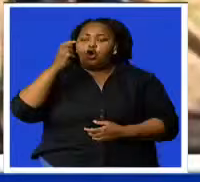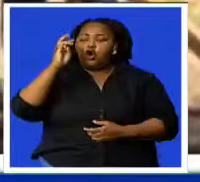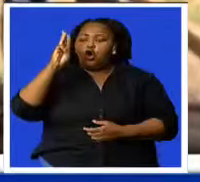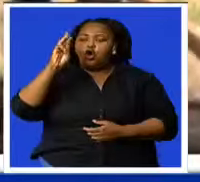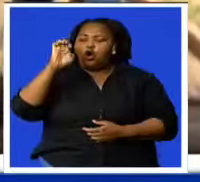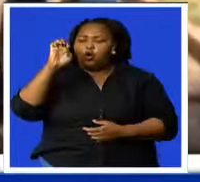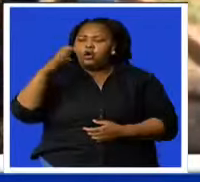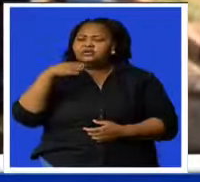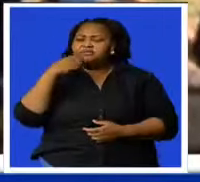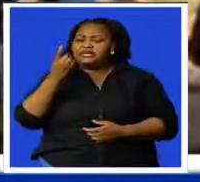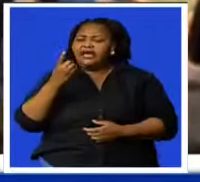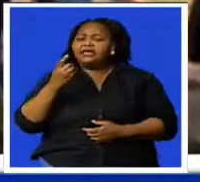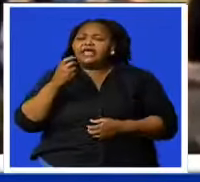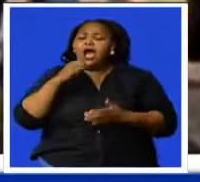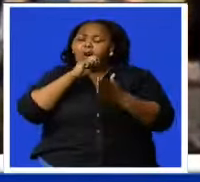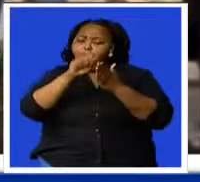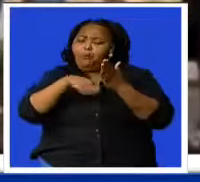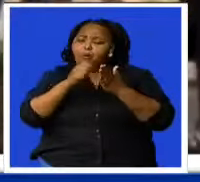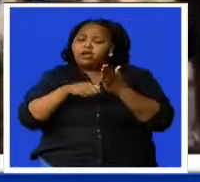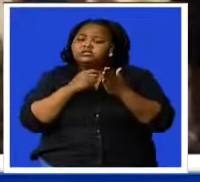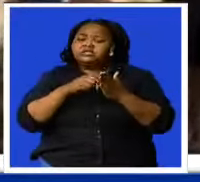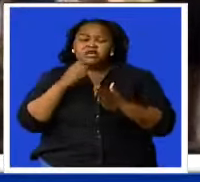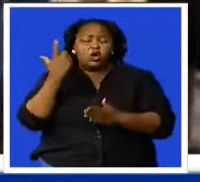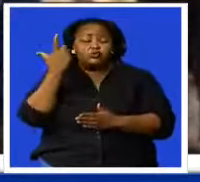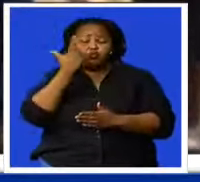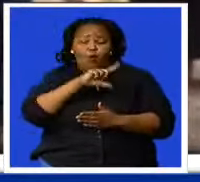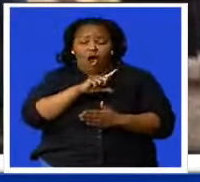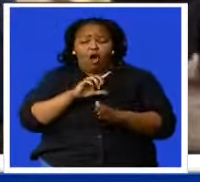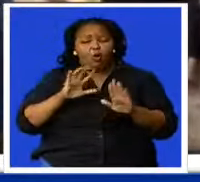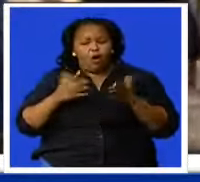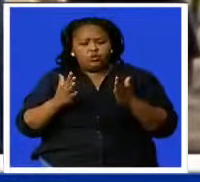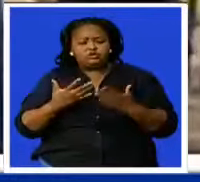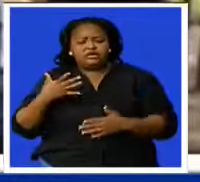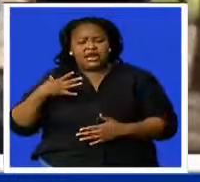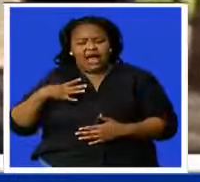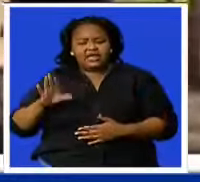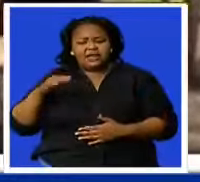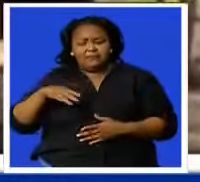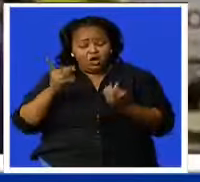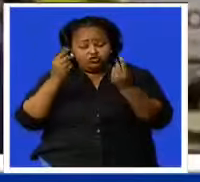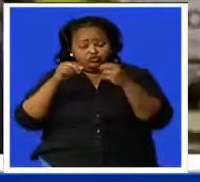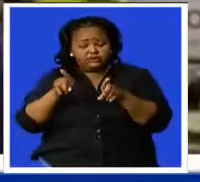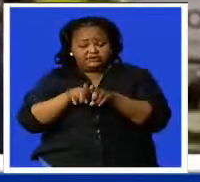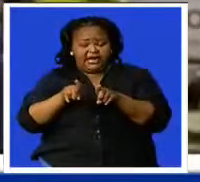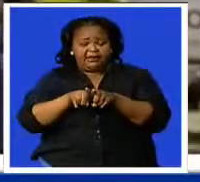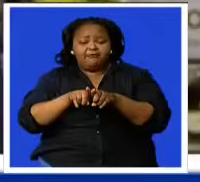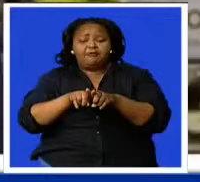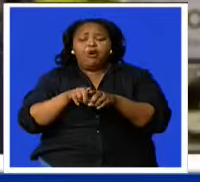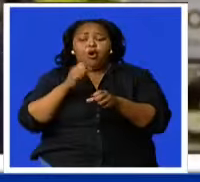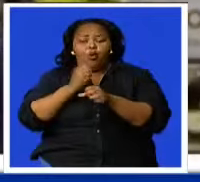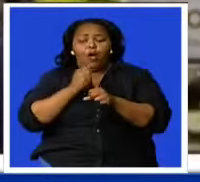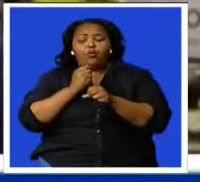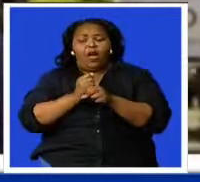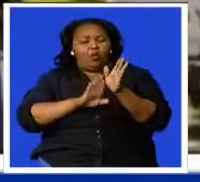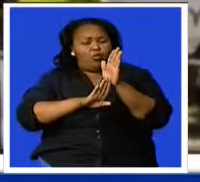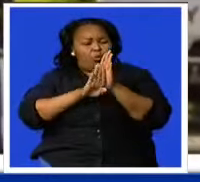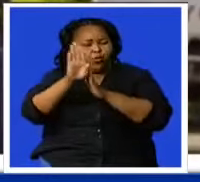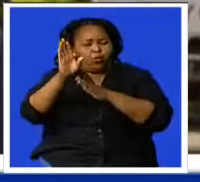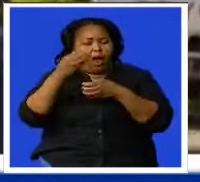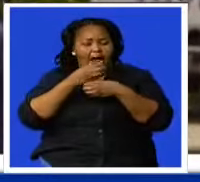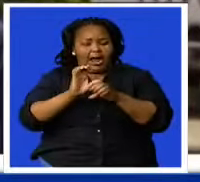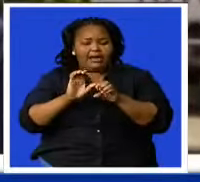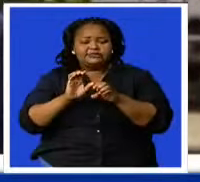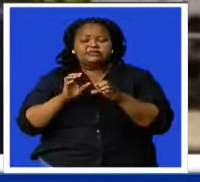kakhulu wakhuthathana labanye ukuthi bende imisebenzi lehlose ukuthuthukisa livela kangwane. Sibese sibonga ke nale youth